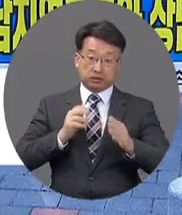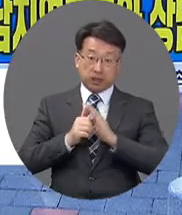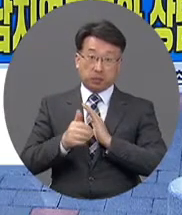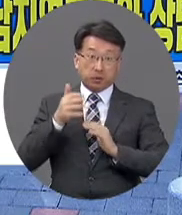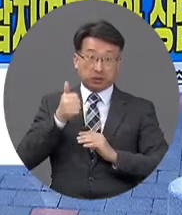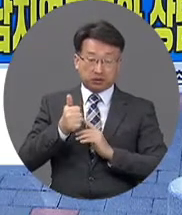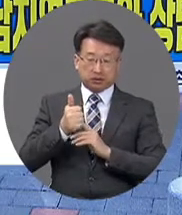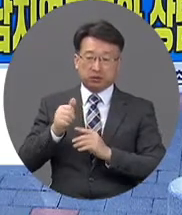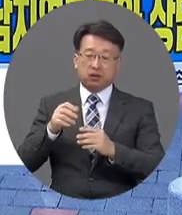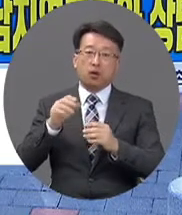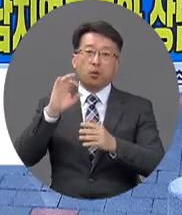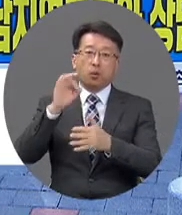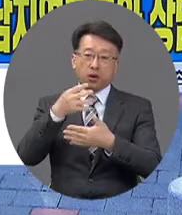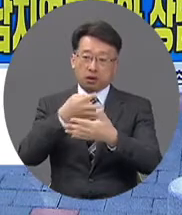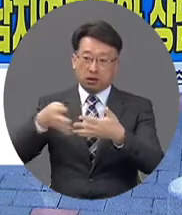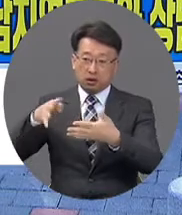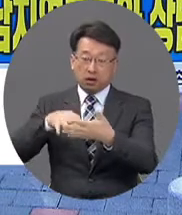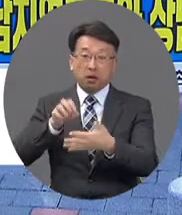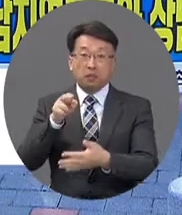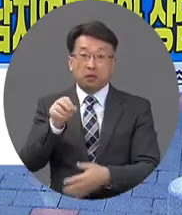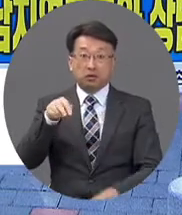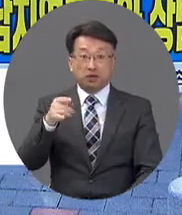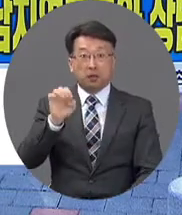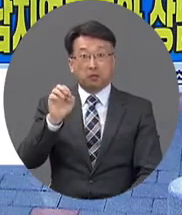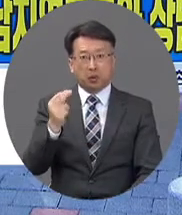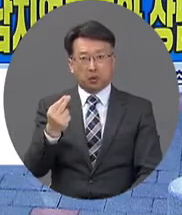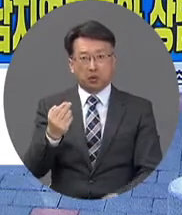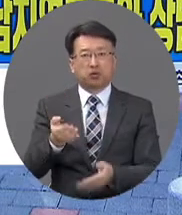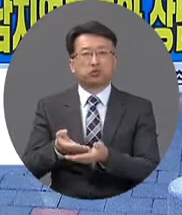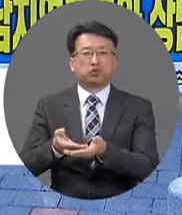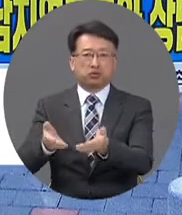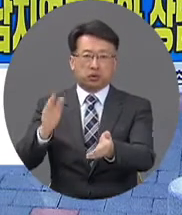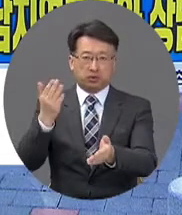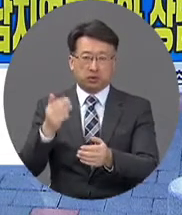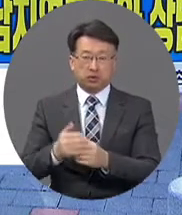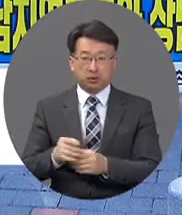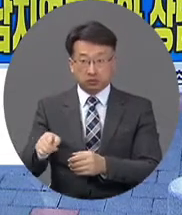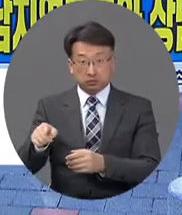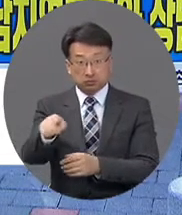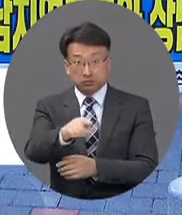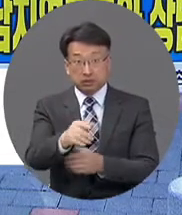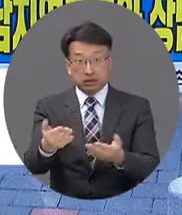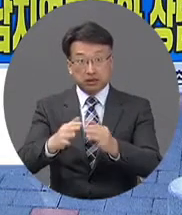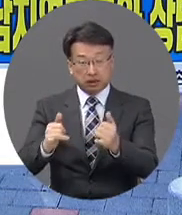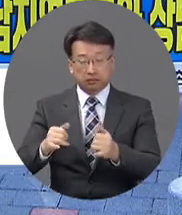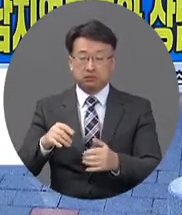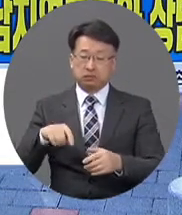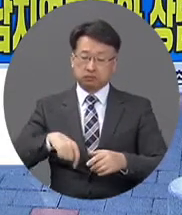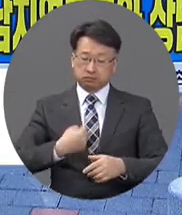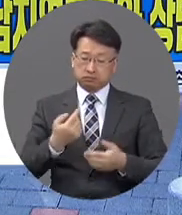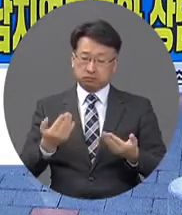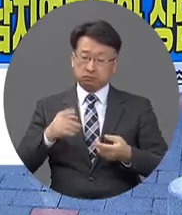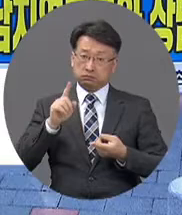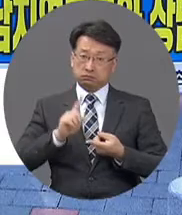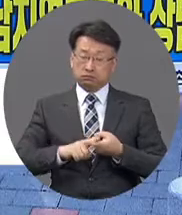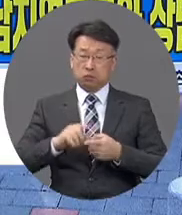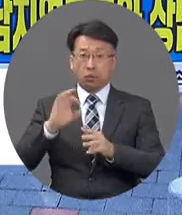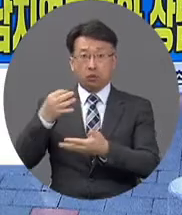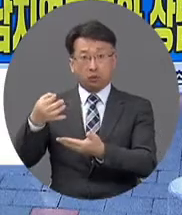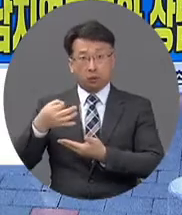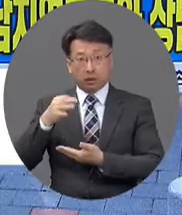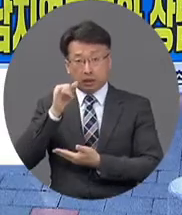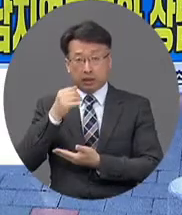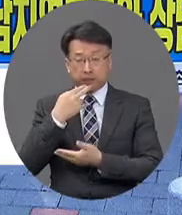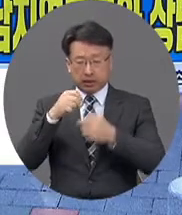근로기준법 개정안이 오늘부터 시행됐습니다. 이제 모든 노동자는 자신이 일한 만큼 제대로 임금을 받고 있는지 구체적으로